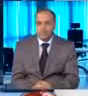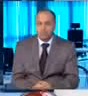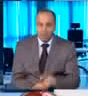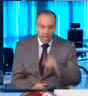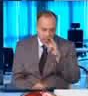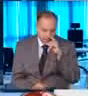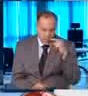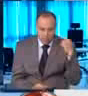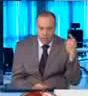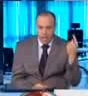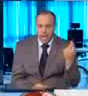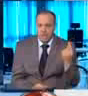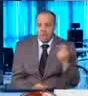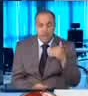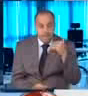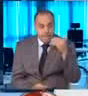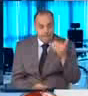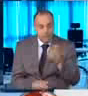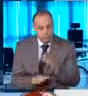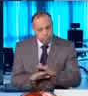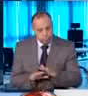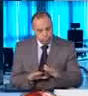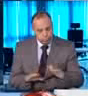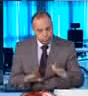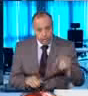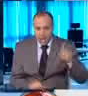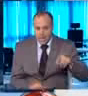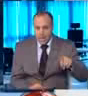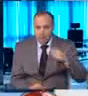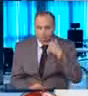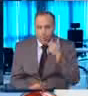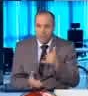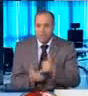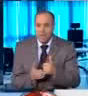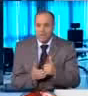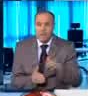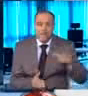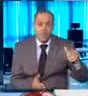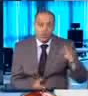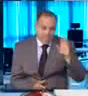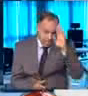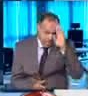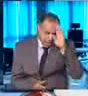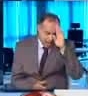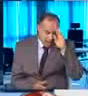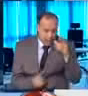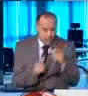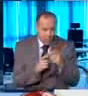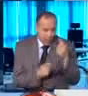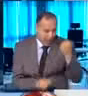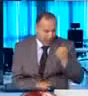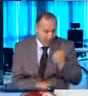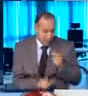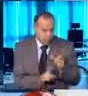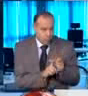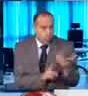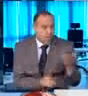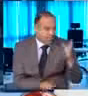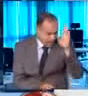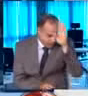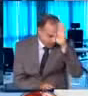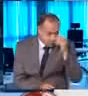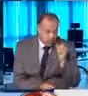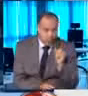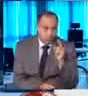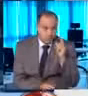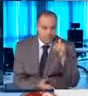عربيا ودوليا، وبعد هدوء استمر أياما عدة في مدينة الموصل آخر معقل التنظيمات الإرهابية في العراق،